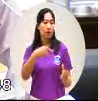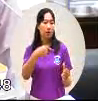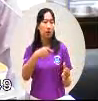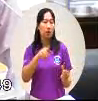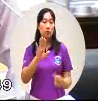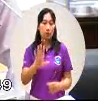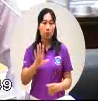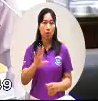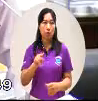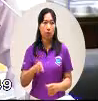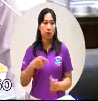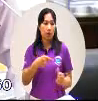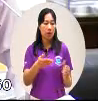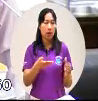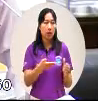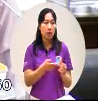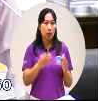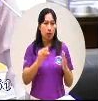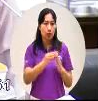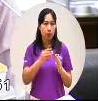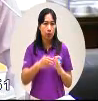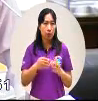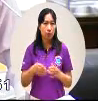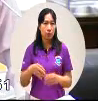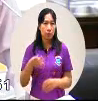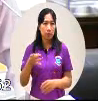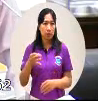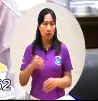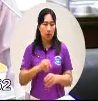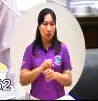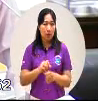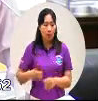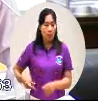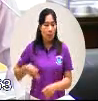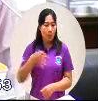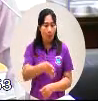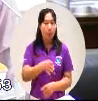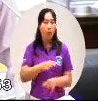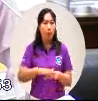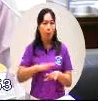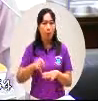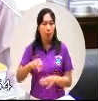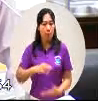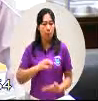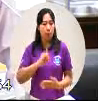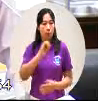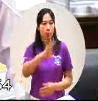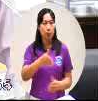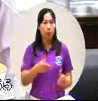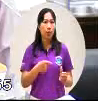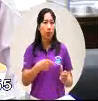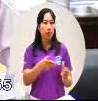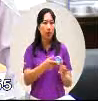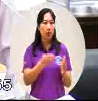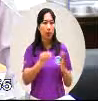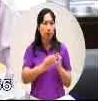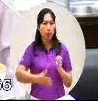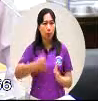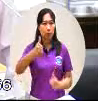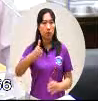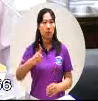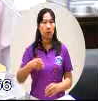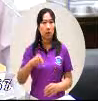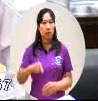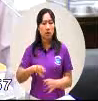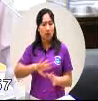支付这些钟点会吗？ 对，我们会去找钟点会来补助他。 那现在我就要建议教育局长哈，